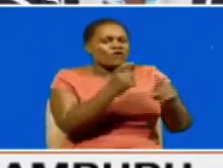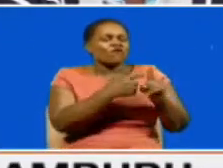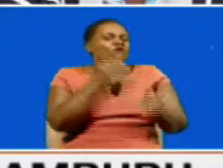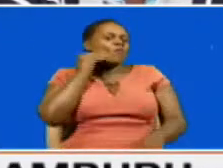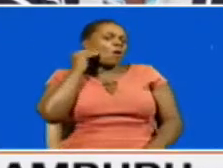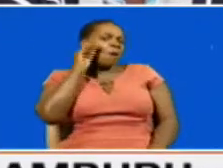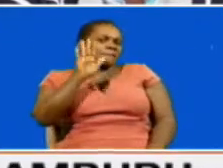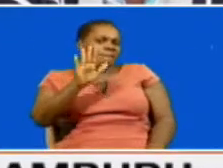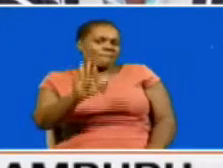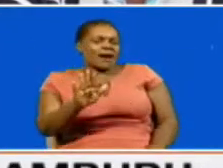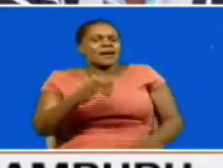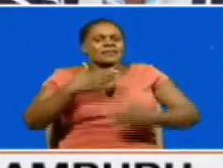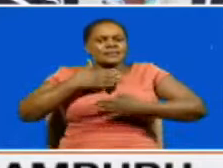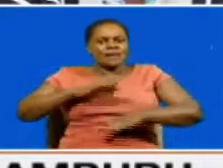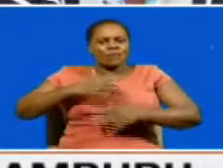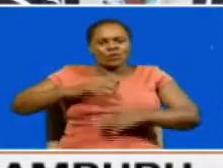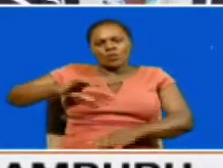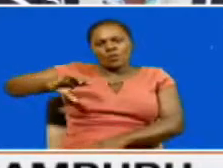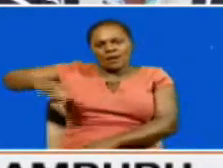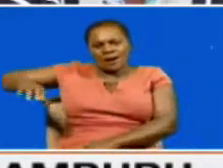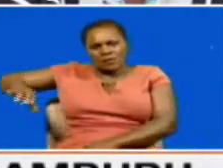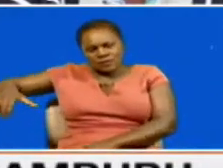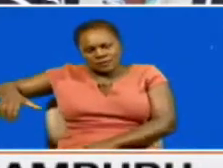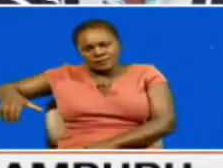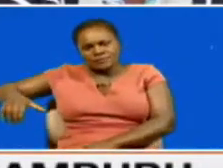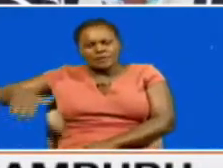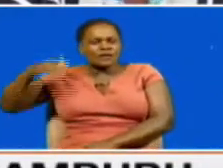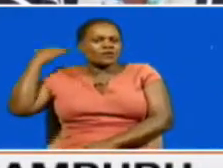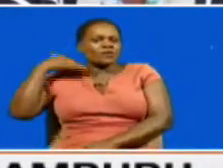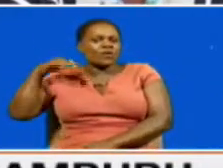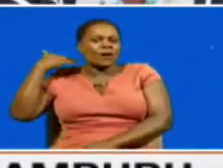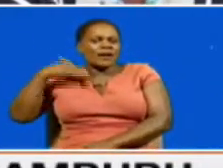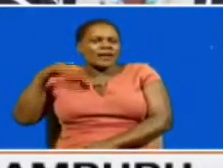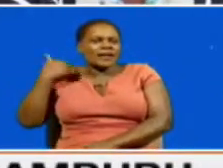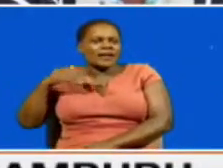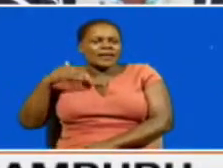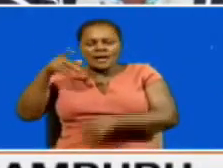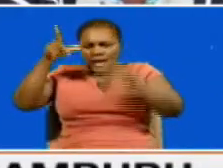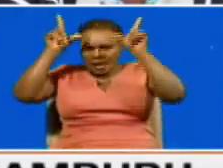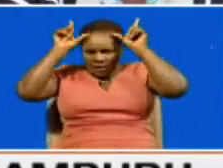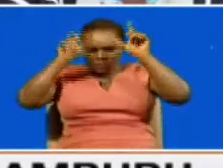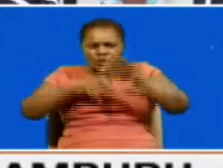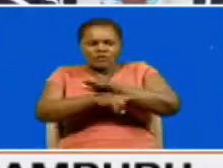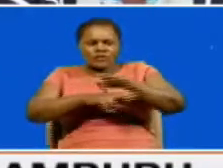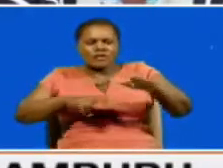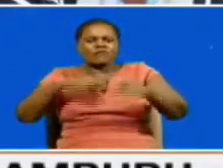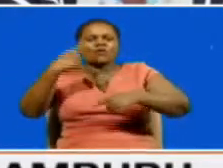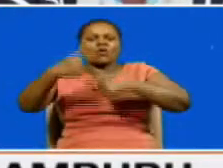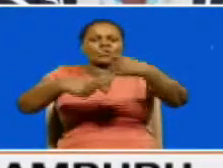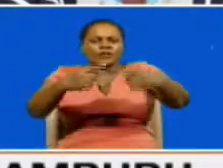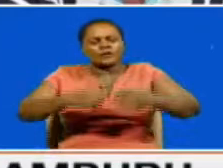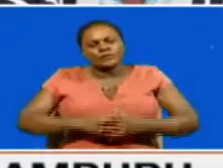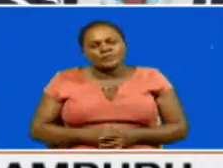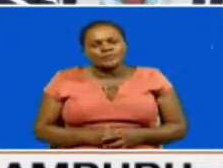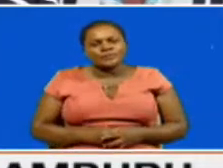their homes in Samburu County as banditry and cattle rustling attack